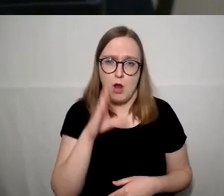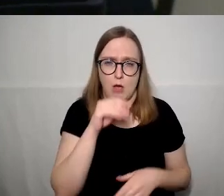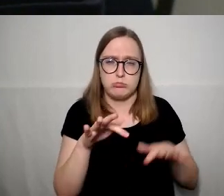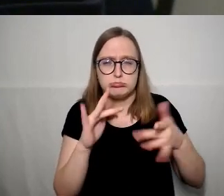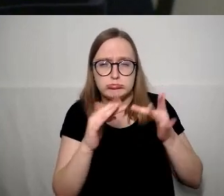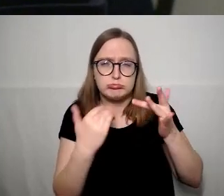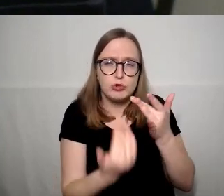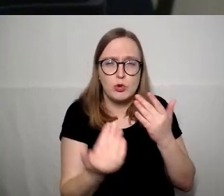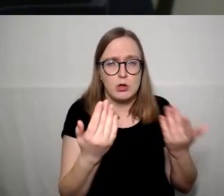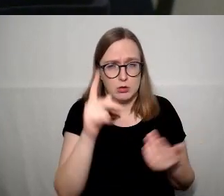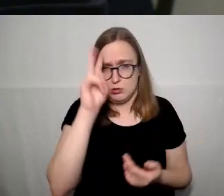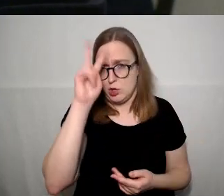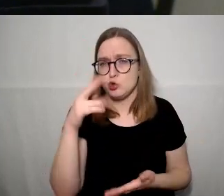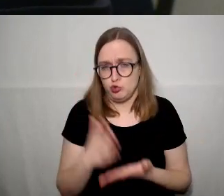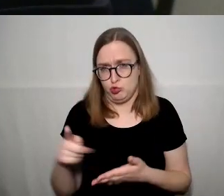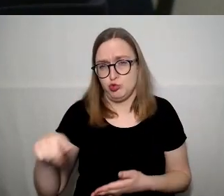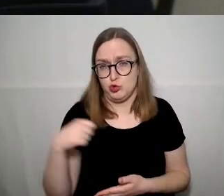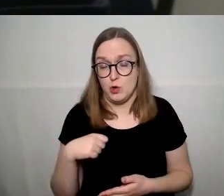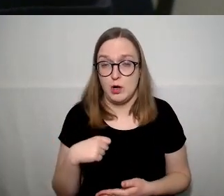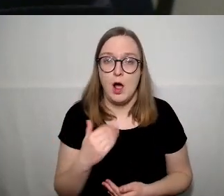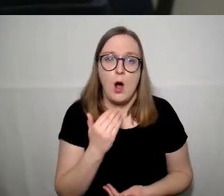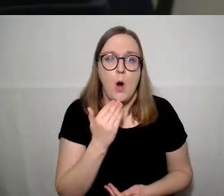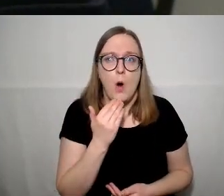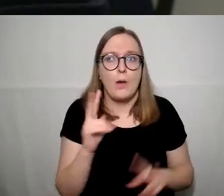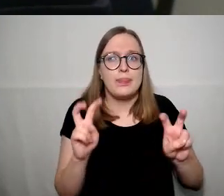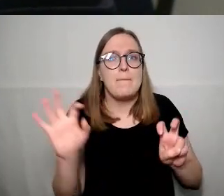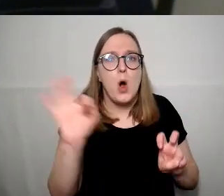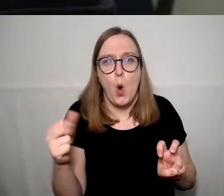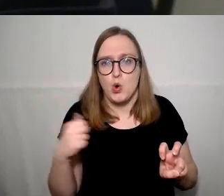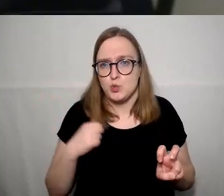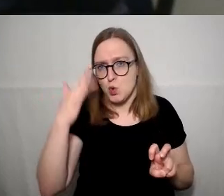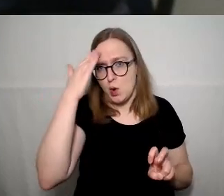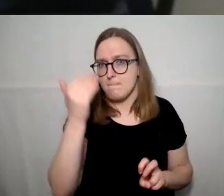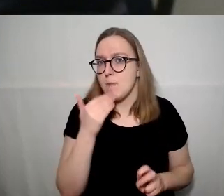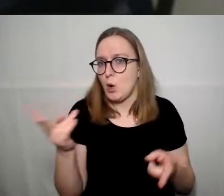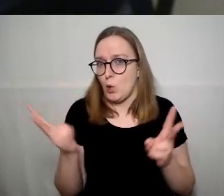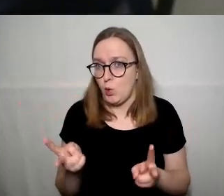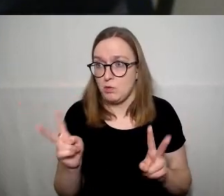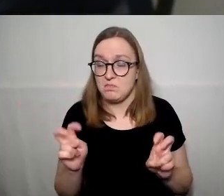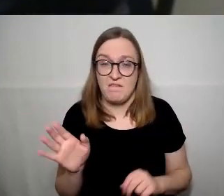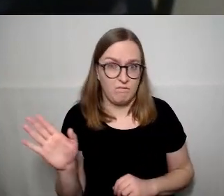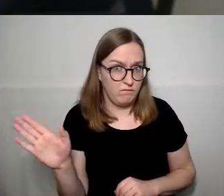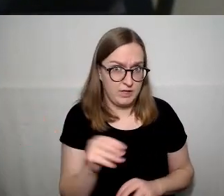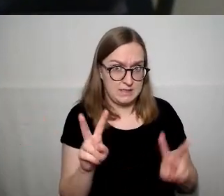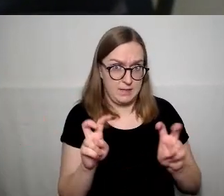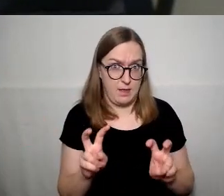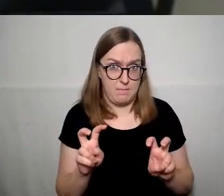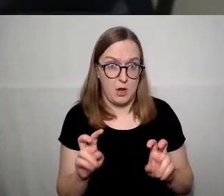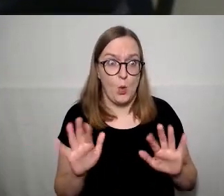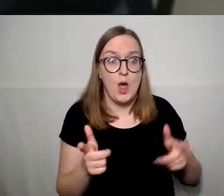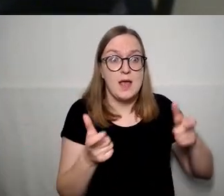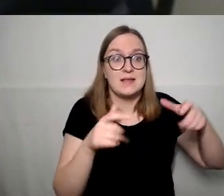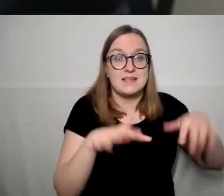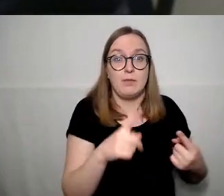o klausimai, apie kuriuos reikia būtina tartis, tai praktiškai visi klausimai, kurie yra svarstomi savivaldybės